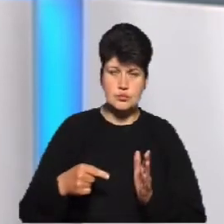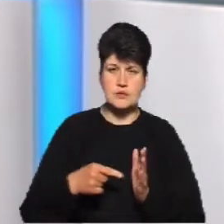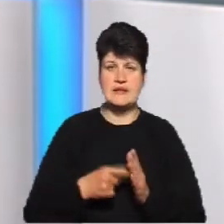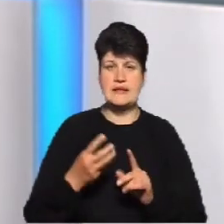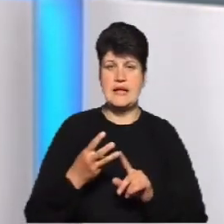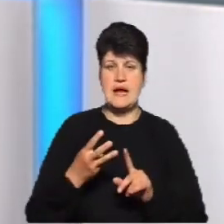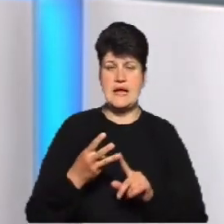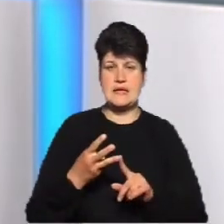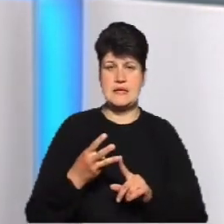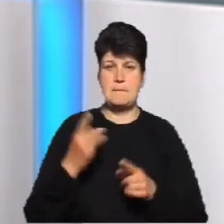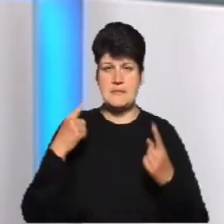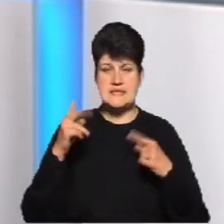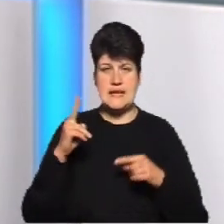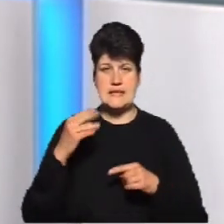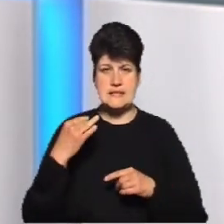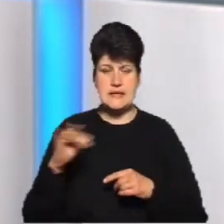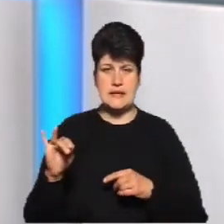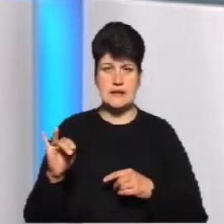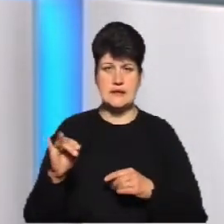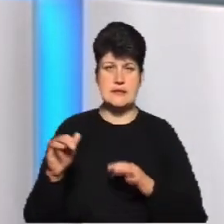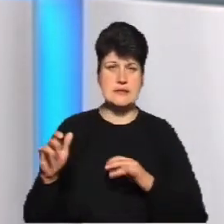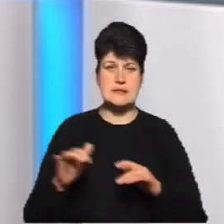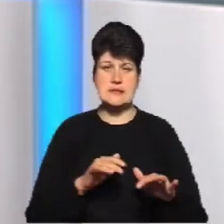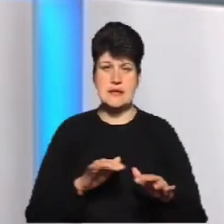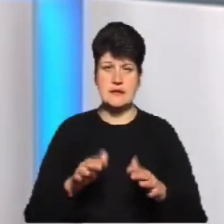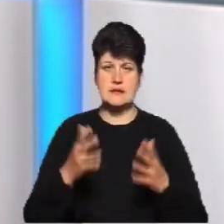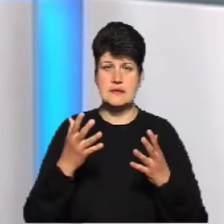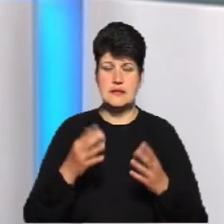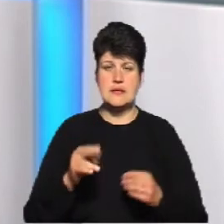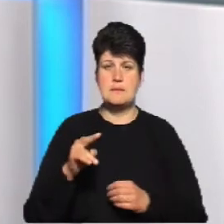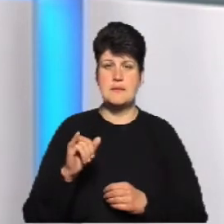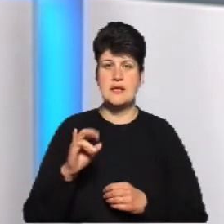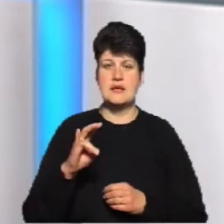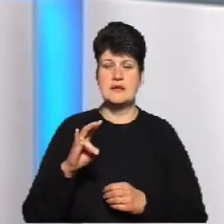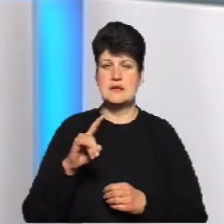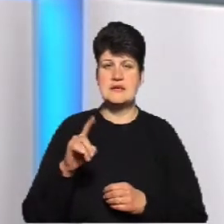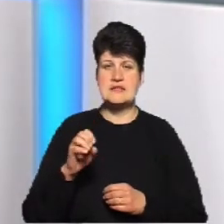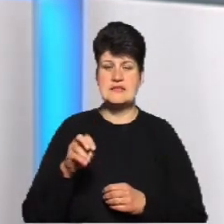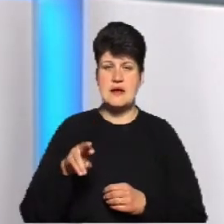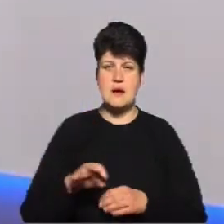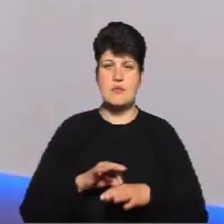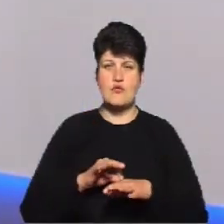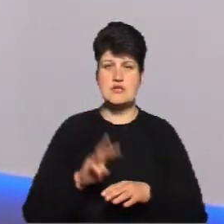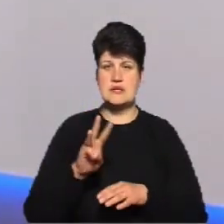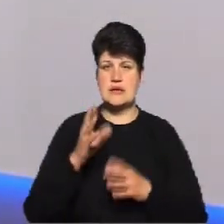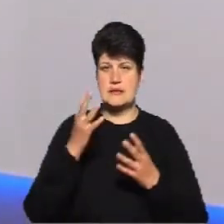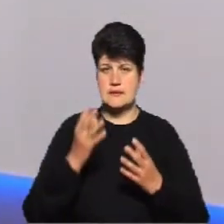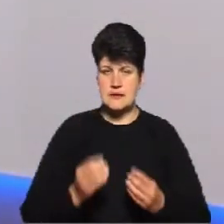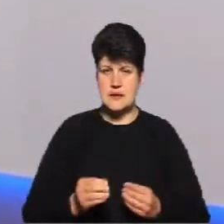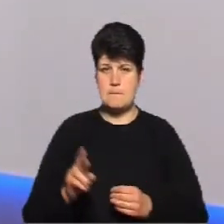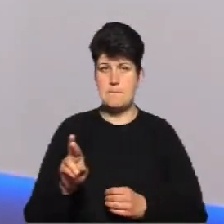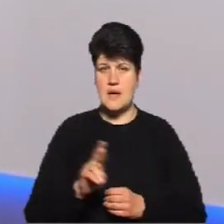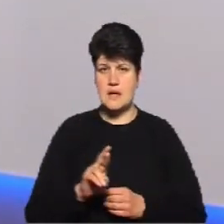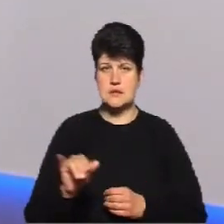такий мистецький захід Дні Пінзеля. Він відбувається протягом трьох днів: п'ятниця,